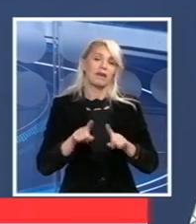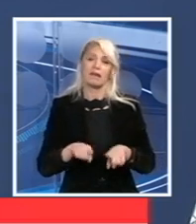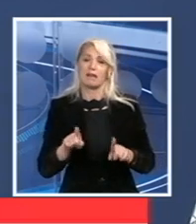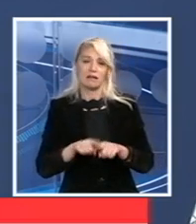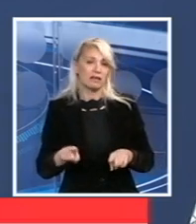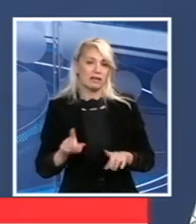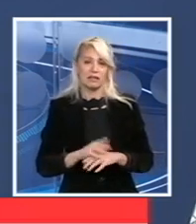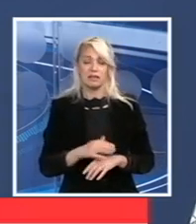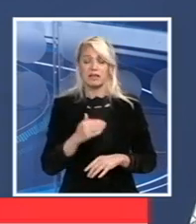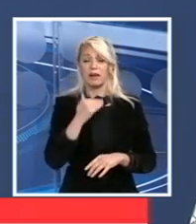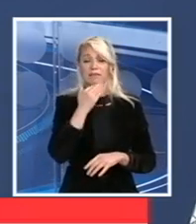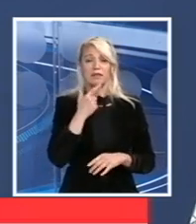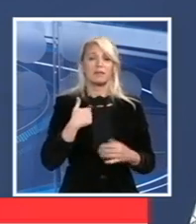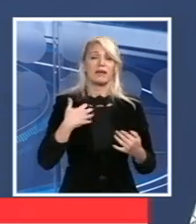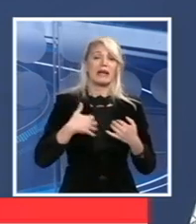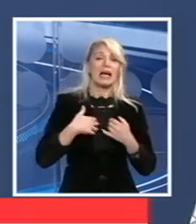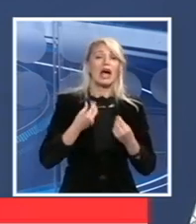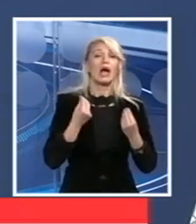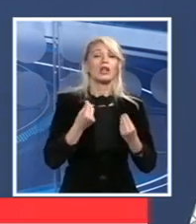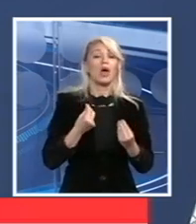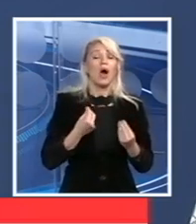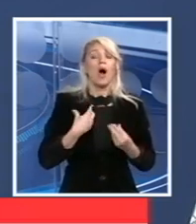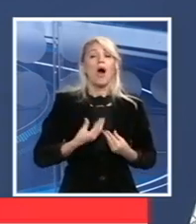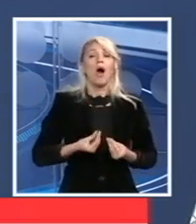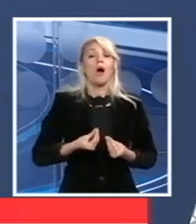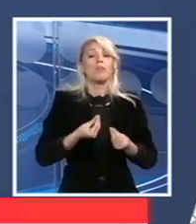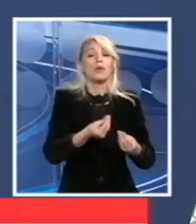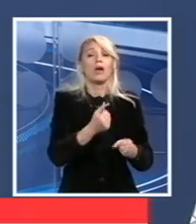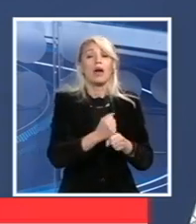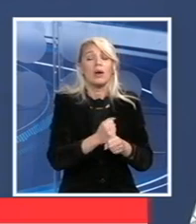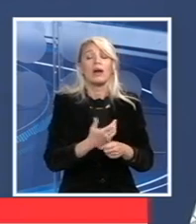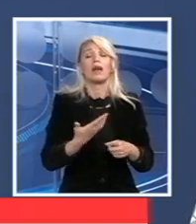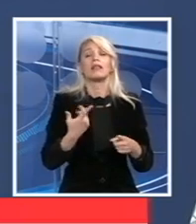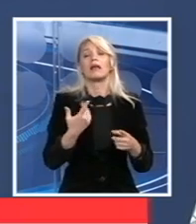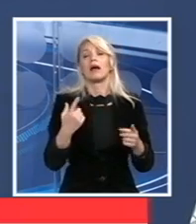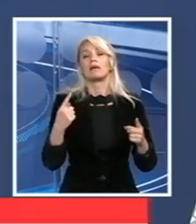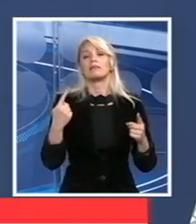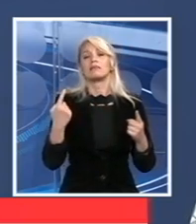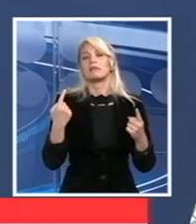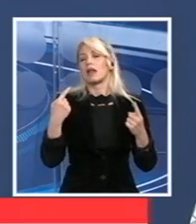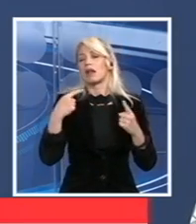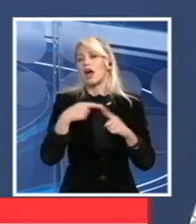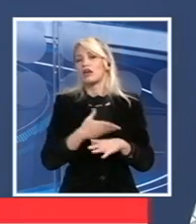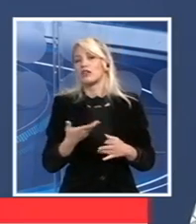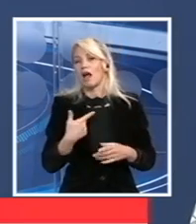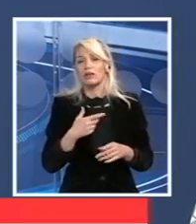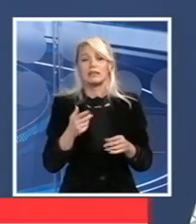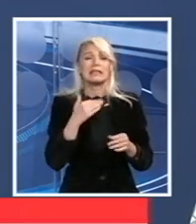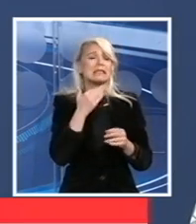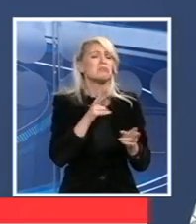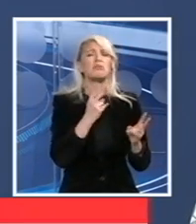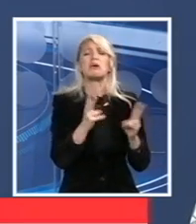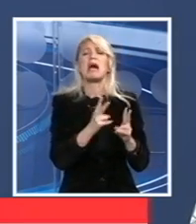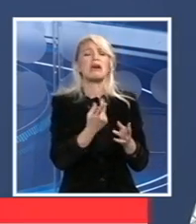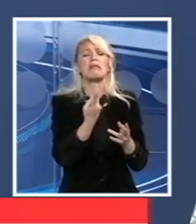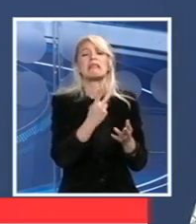iz najboljih namera, iz pomisli da se ništa ne može učiniti, nažal, ukoliko se zadrže samo par trenutaka i vide